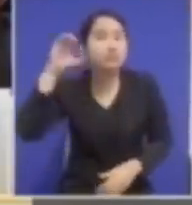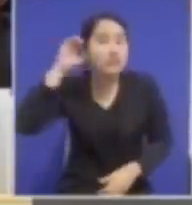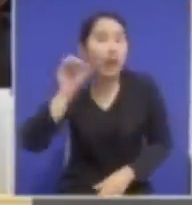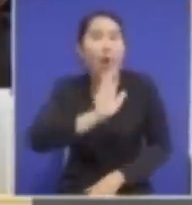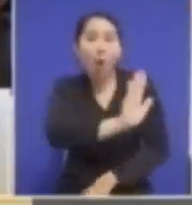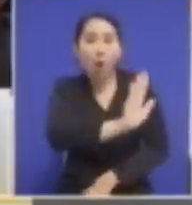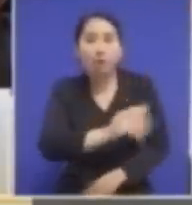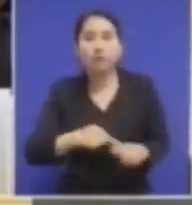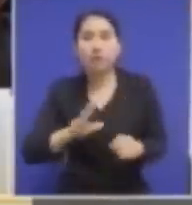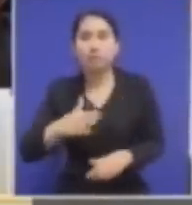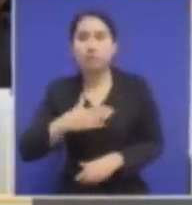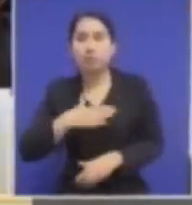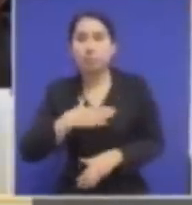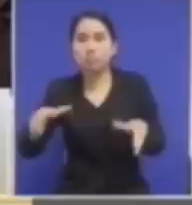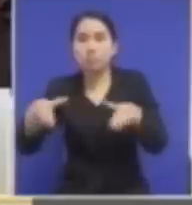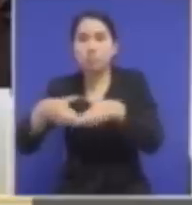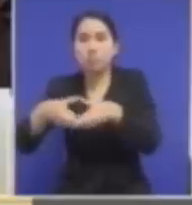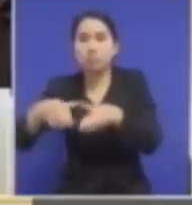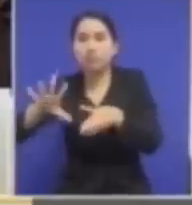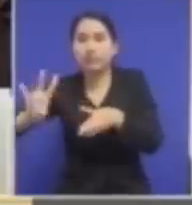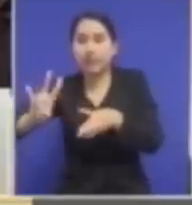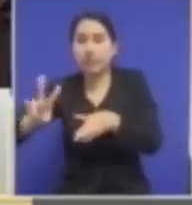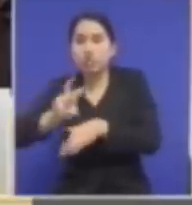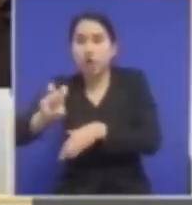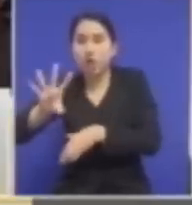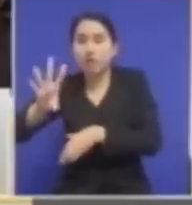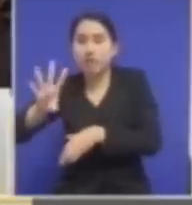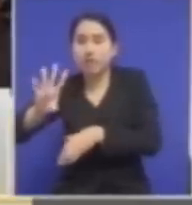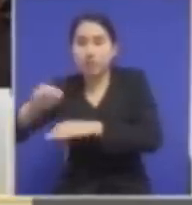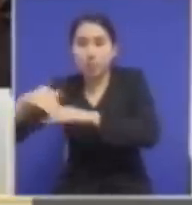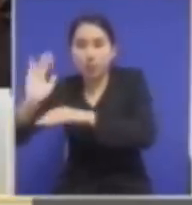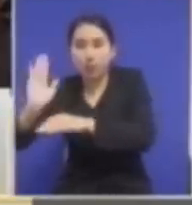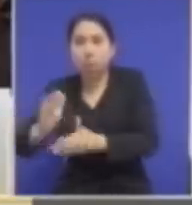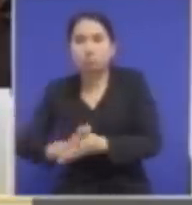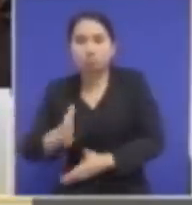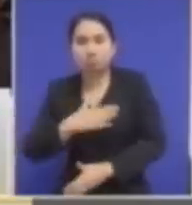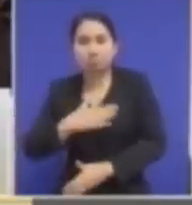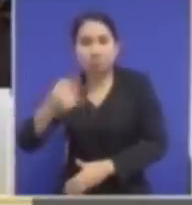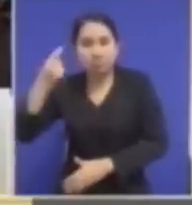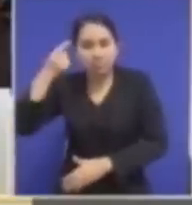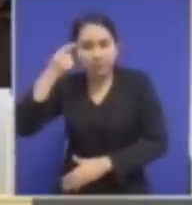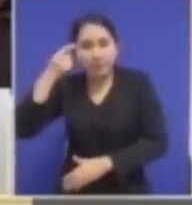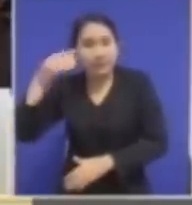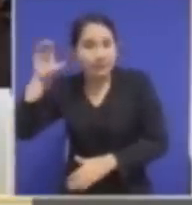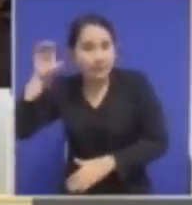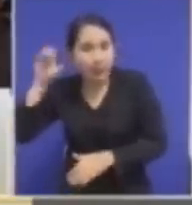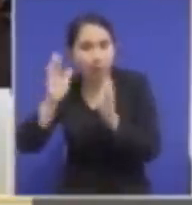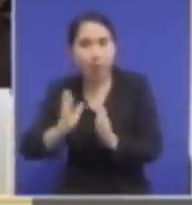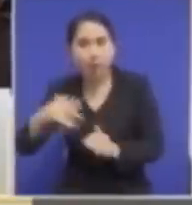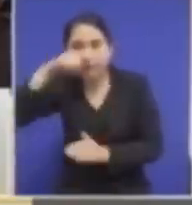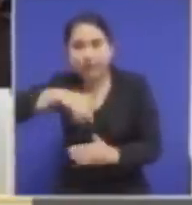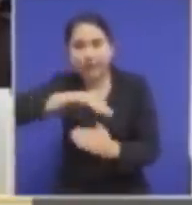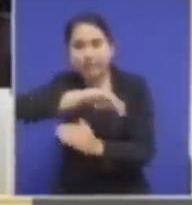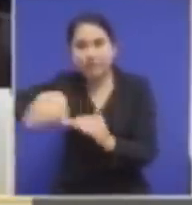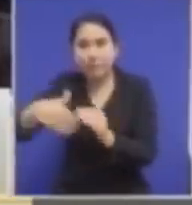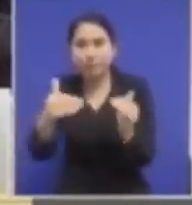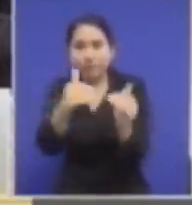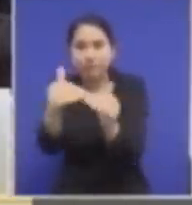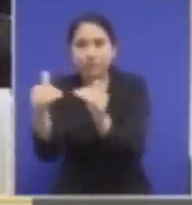ค246เสียงนี้เราเชื่อมั่นว่าคนไทยเท่าเทียมกันครับเราทุกคนมีศักดิ์ศรีมีความเป็นมนุษย์มีความเสมอภ